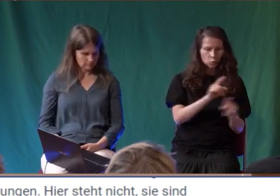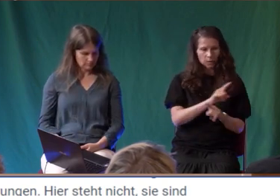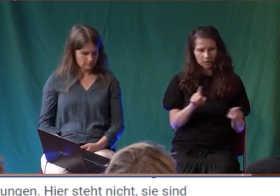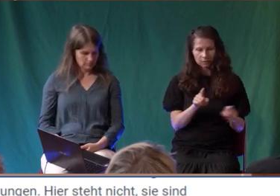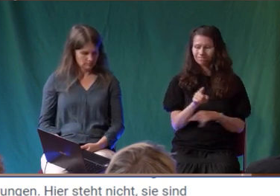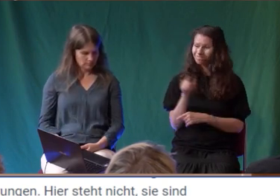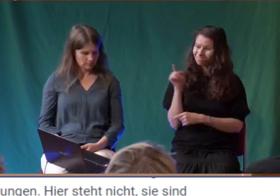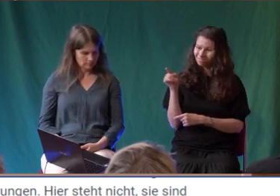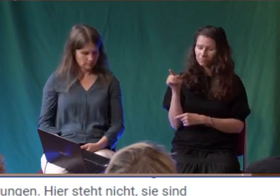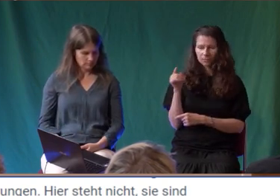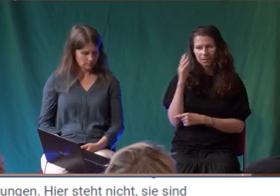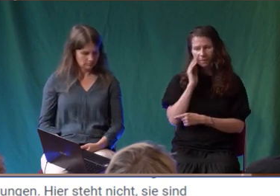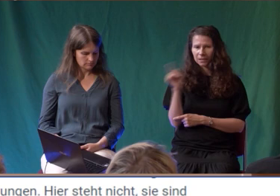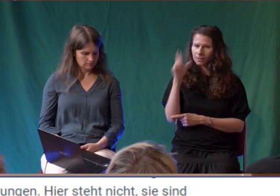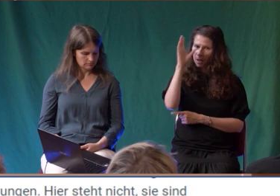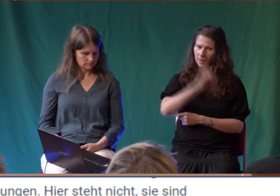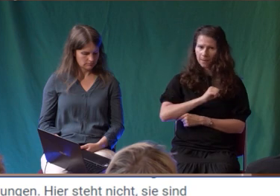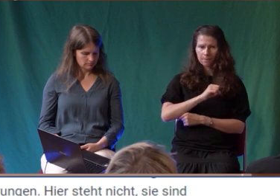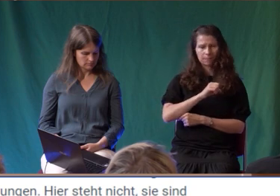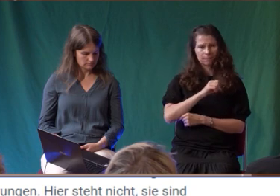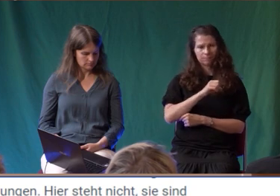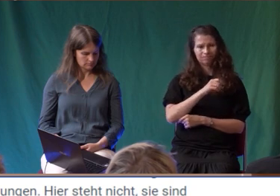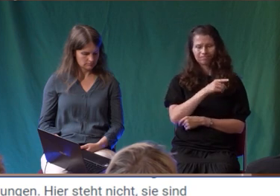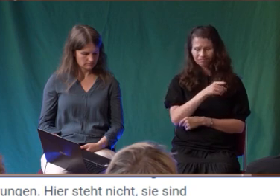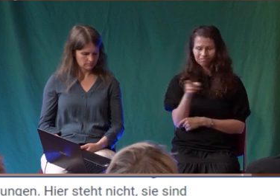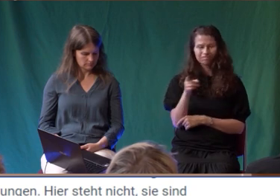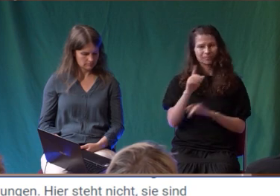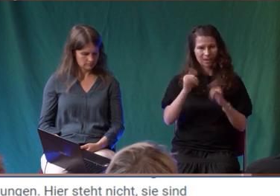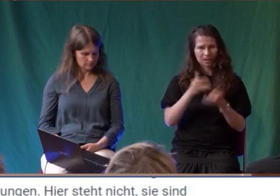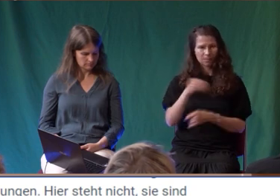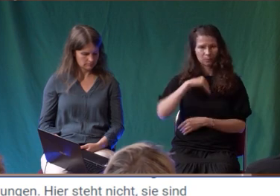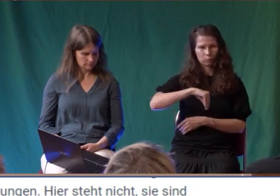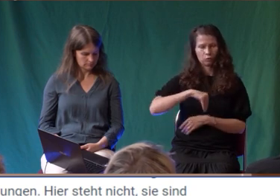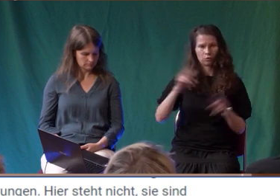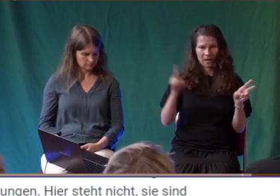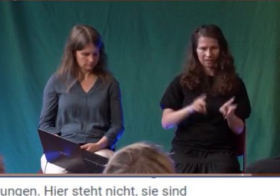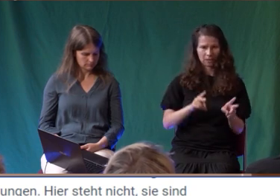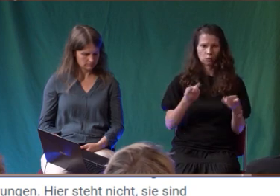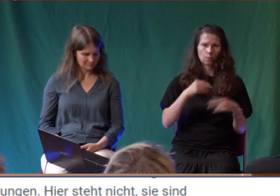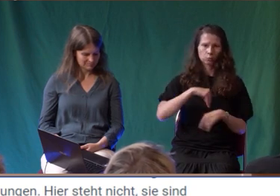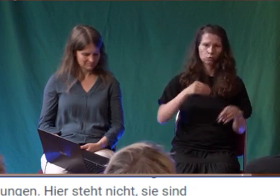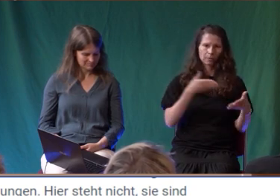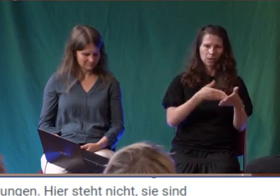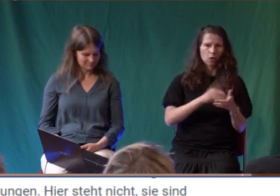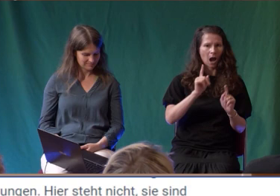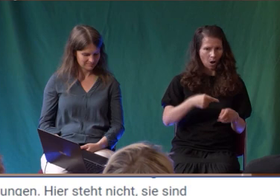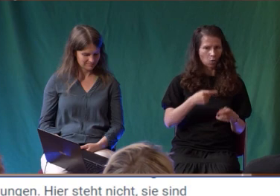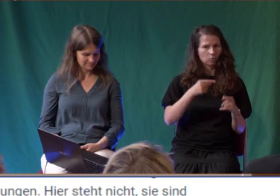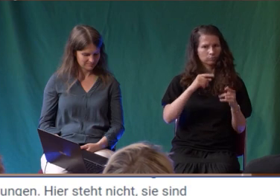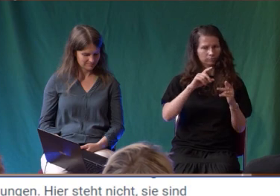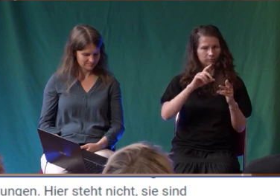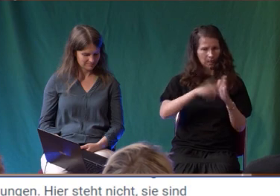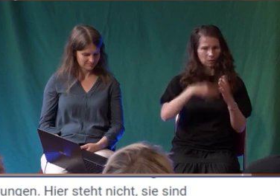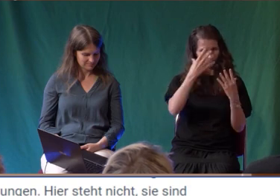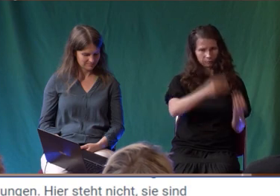Eltern Assistenz oder begleitete Elternschaft bekommt da genauer hinzusehen ich glaube meine Zeit ist schon fast um weil ich will noch eine